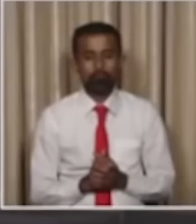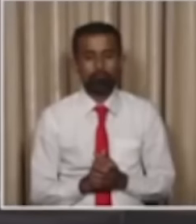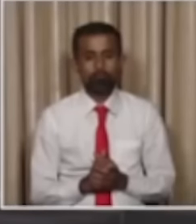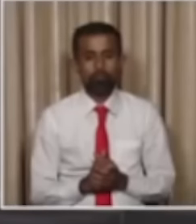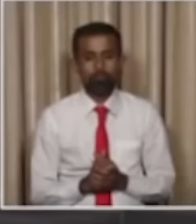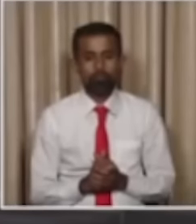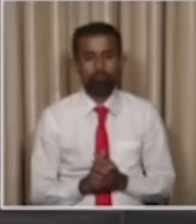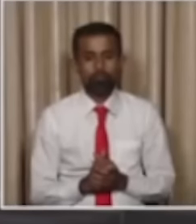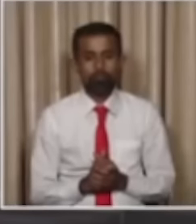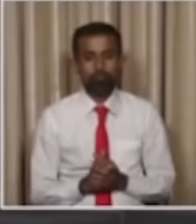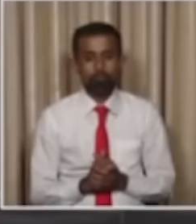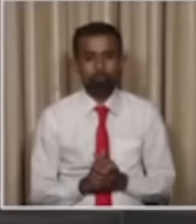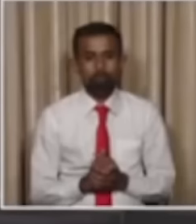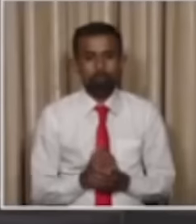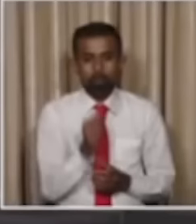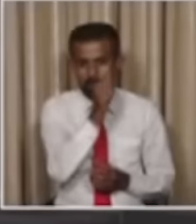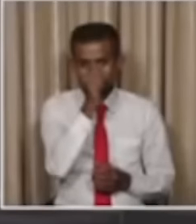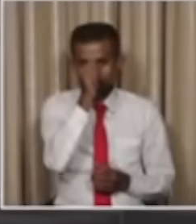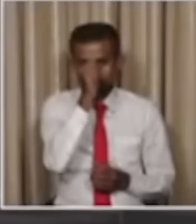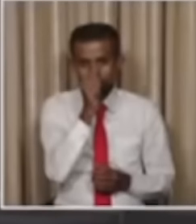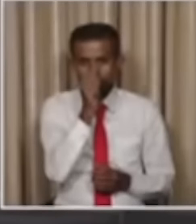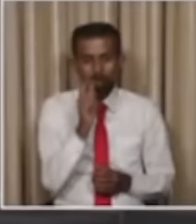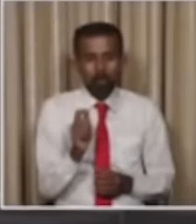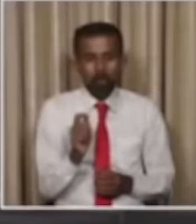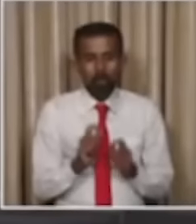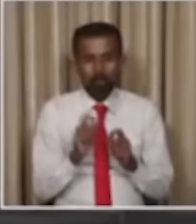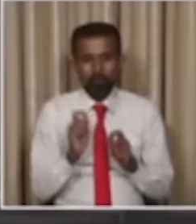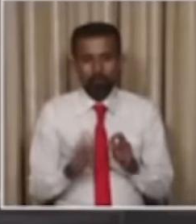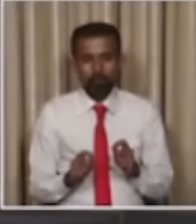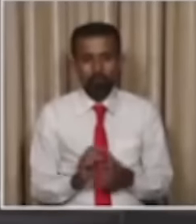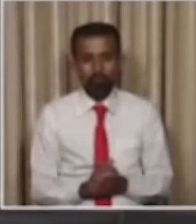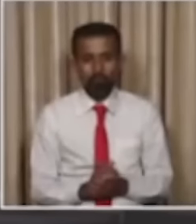මේ කතෝලික සභාවෙන්.